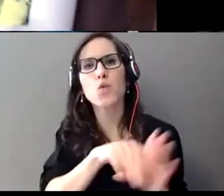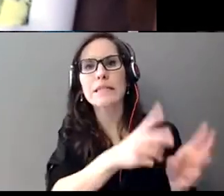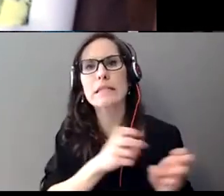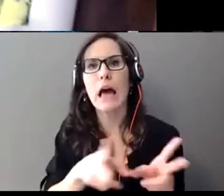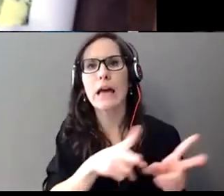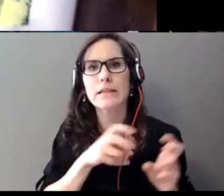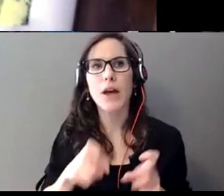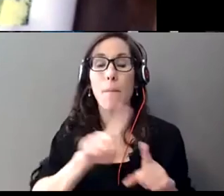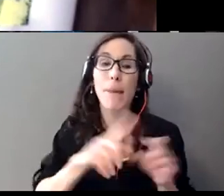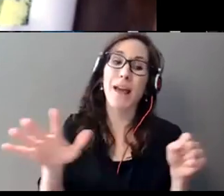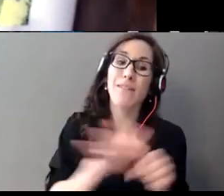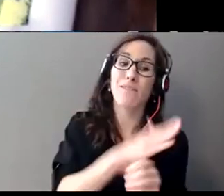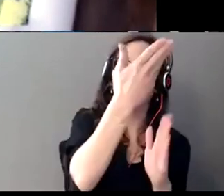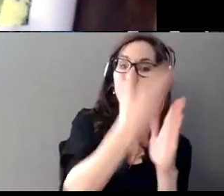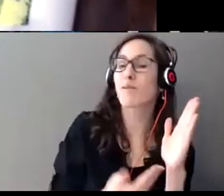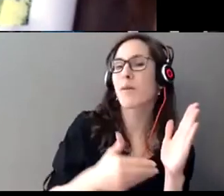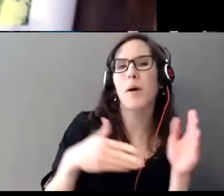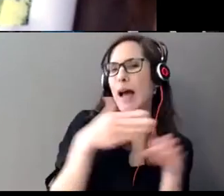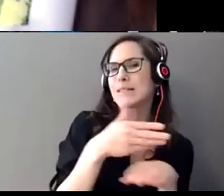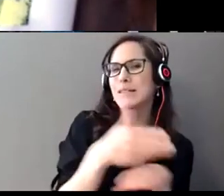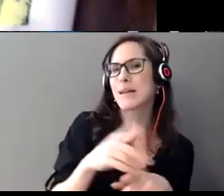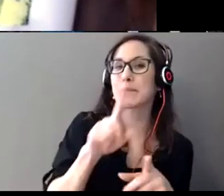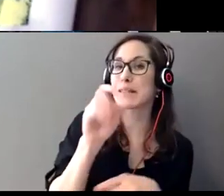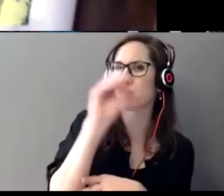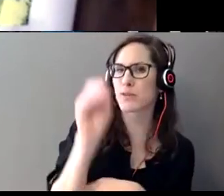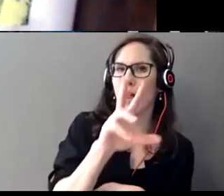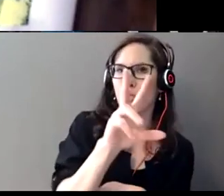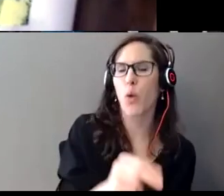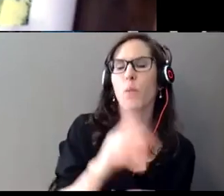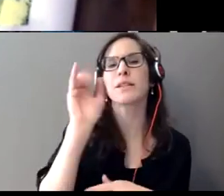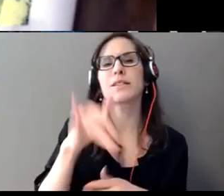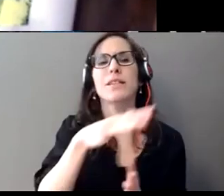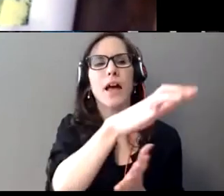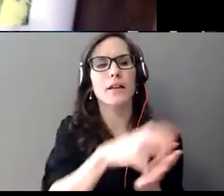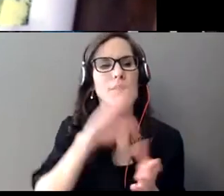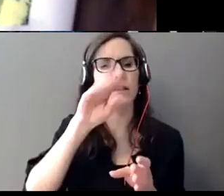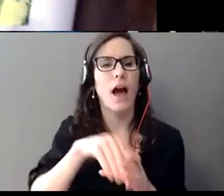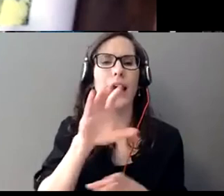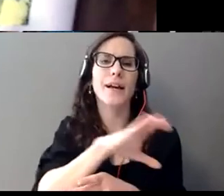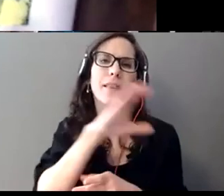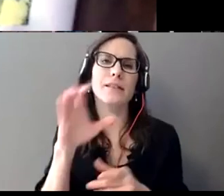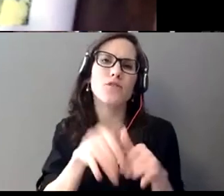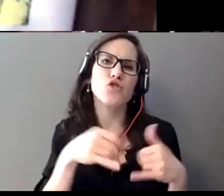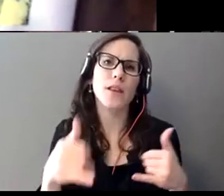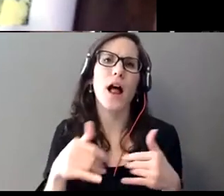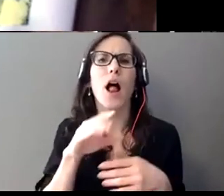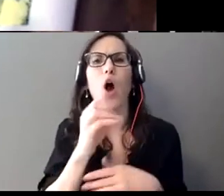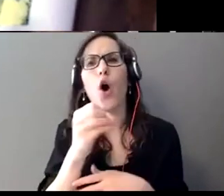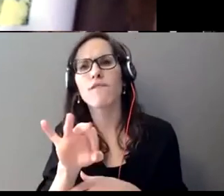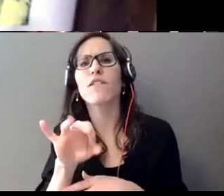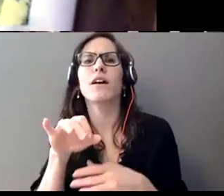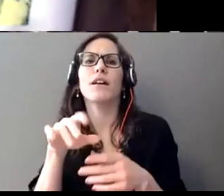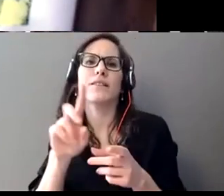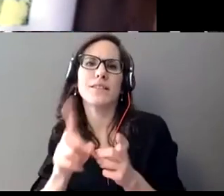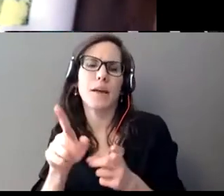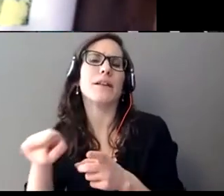accessible entièrement donc c'est le texte un article dans le Canadian Journal of Disability Studies donc la revue